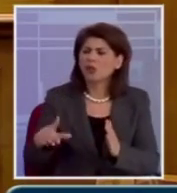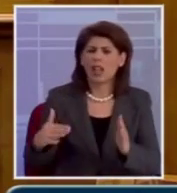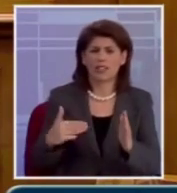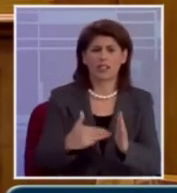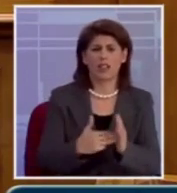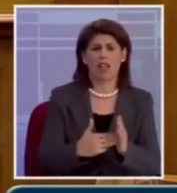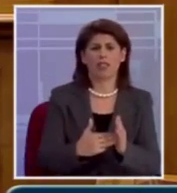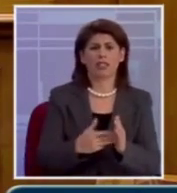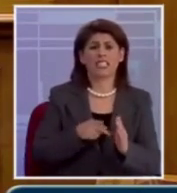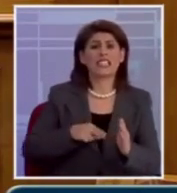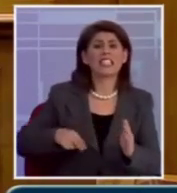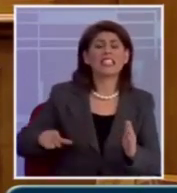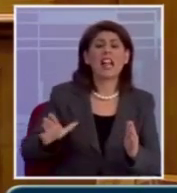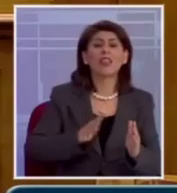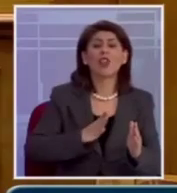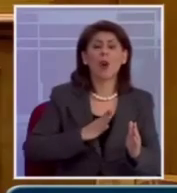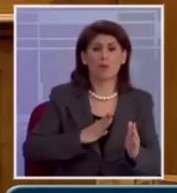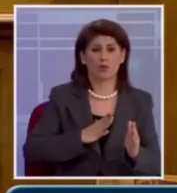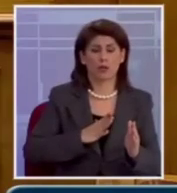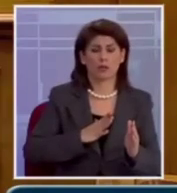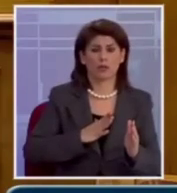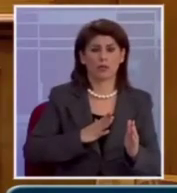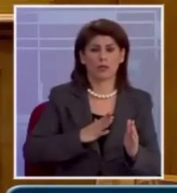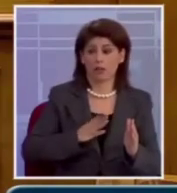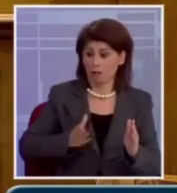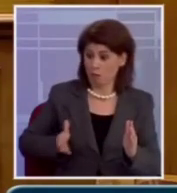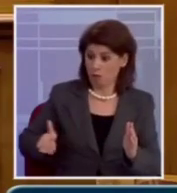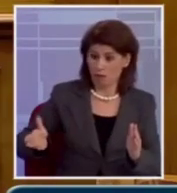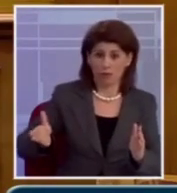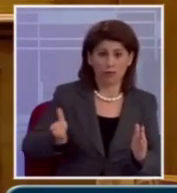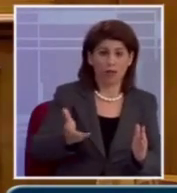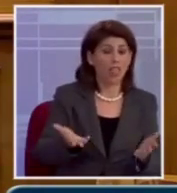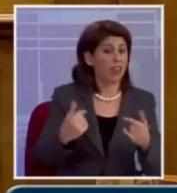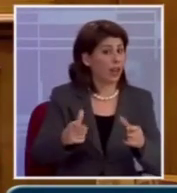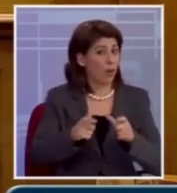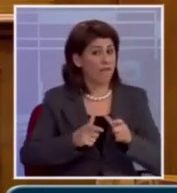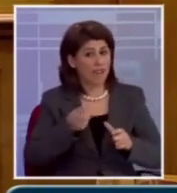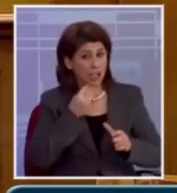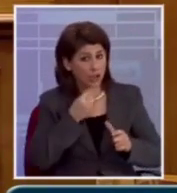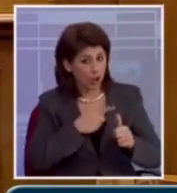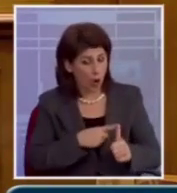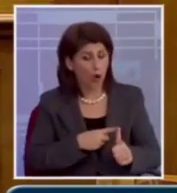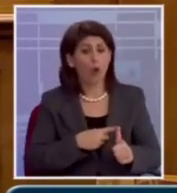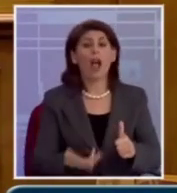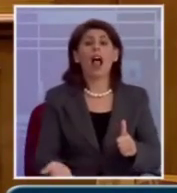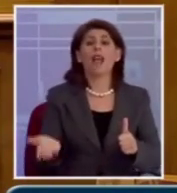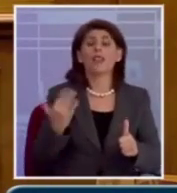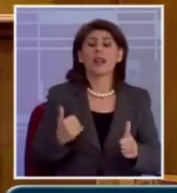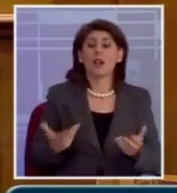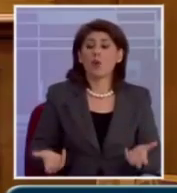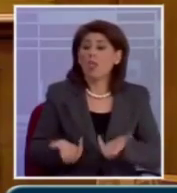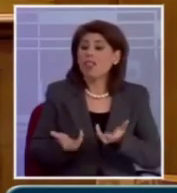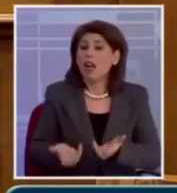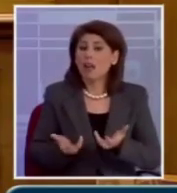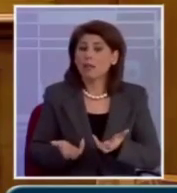χιλιάδες συνανθρώπους μας οι οποίοι δεν έχουν φαγητό, δεν έχουν θέρμανση, δεν μπορούν